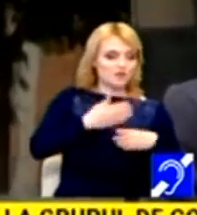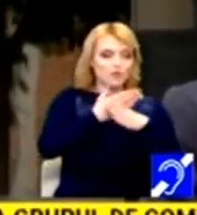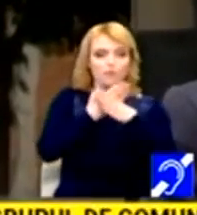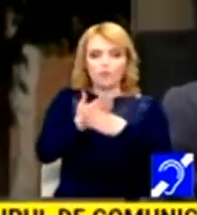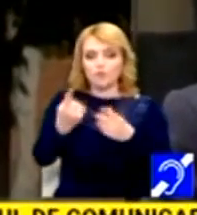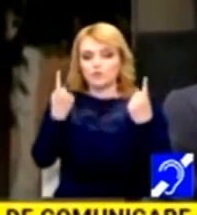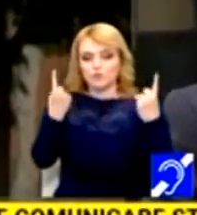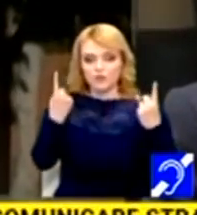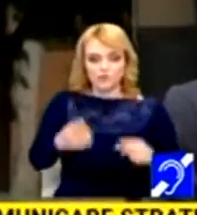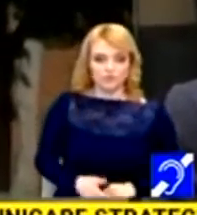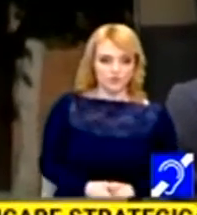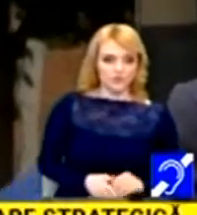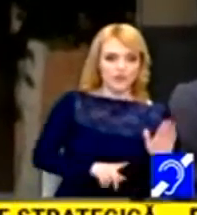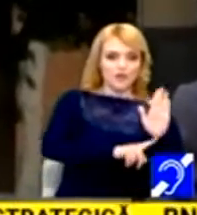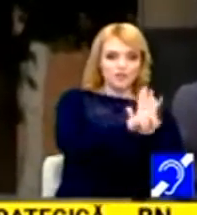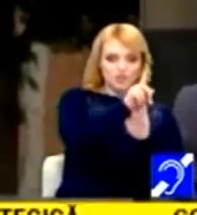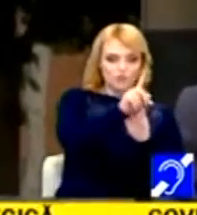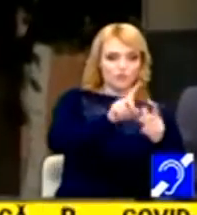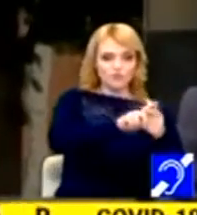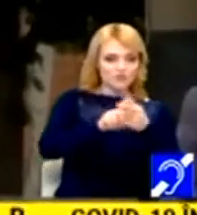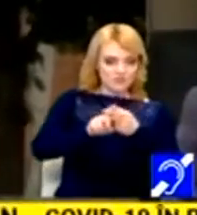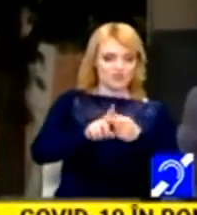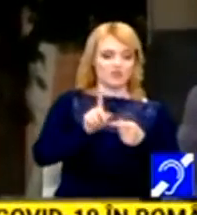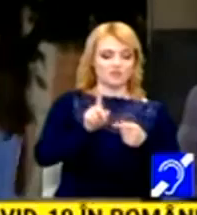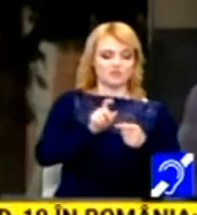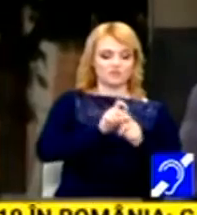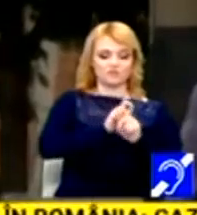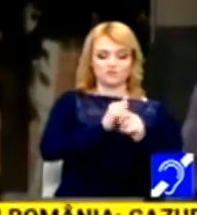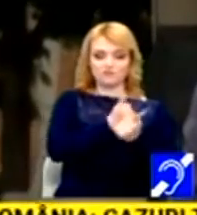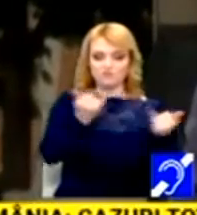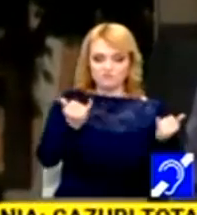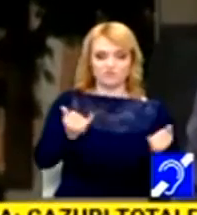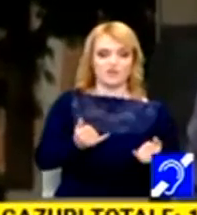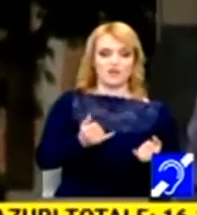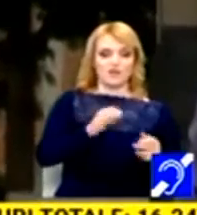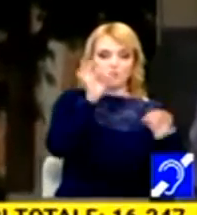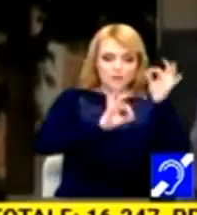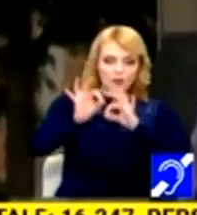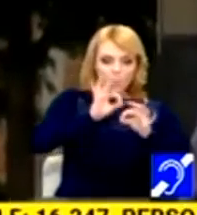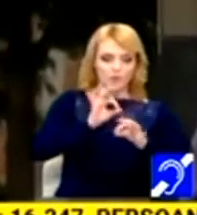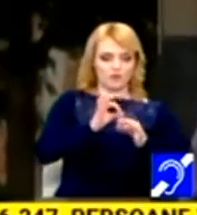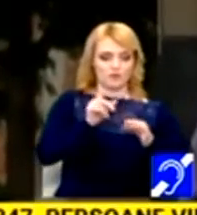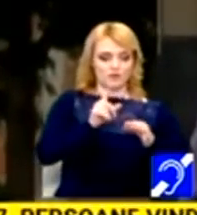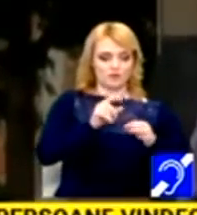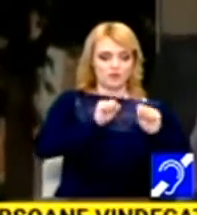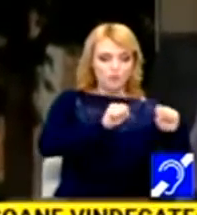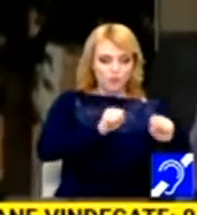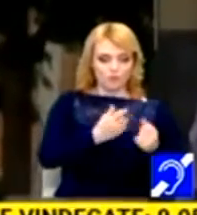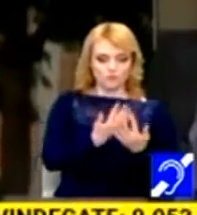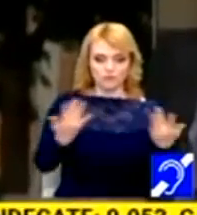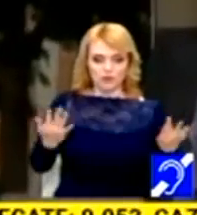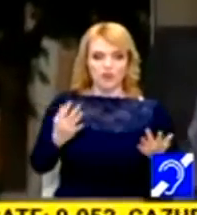perioadă, începând cu cel pe partea de consumabile, medicamente, oameni este cu adevărat un ajutor de care